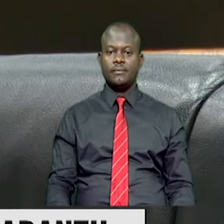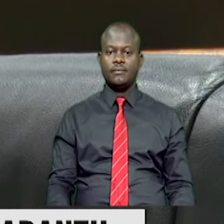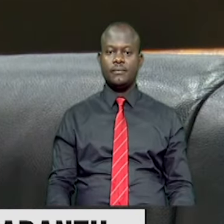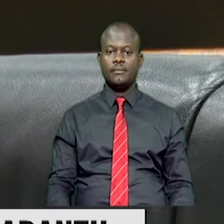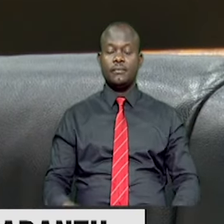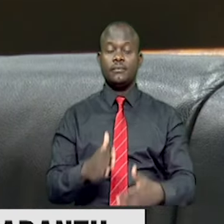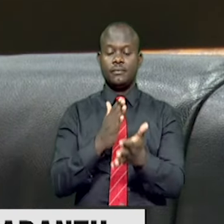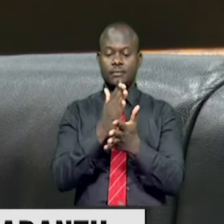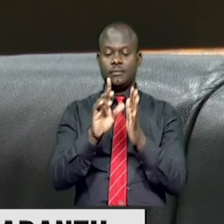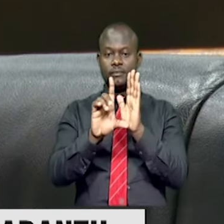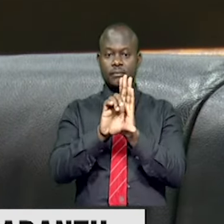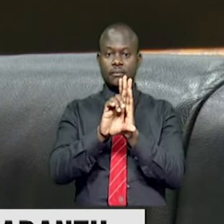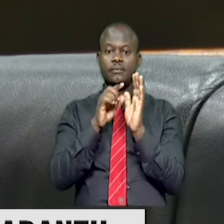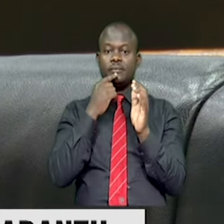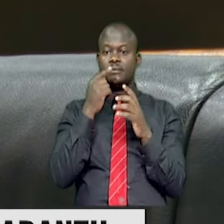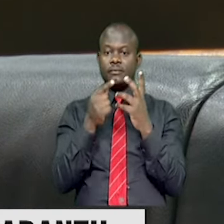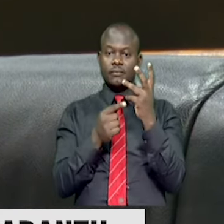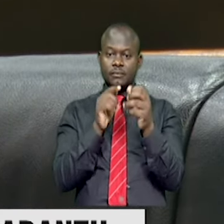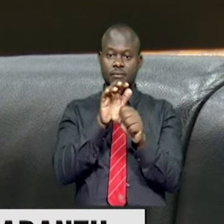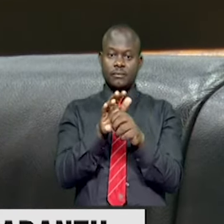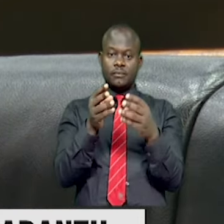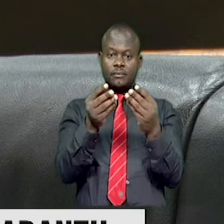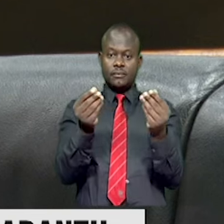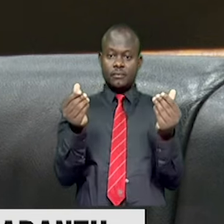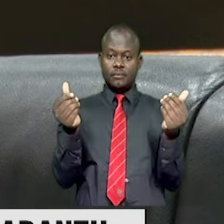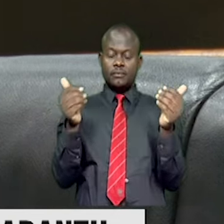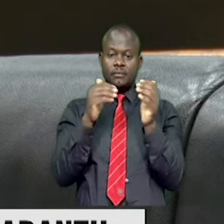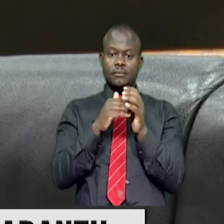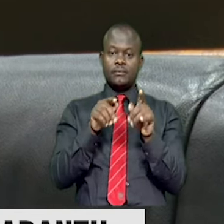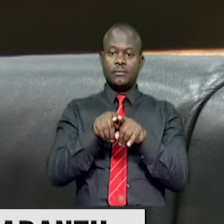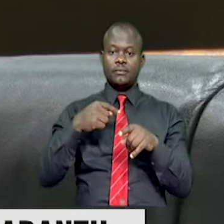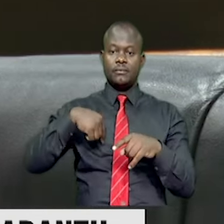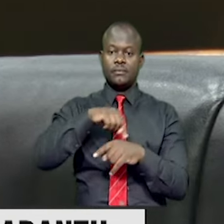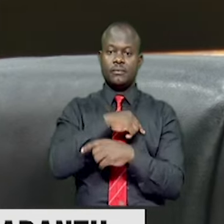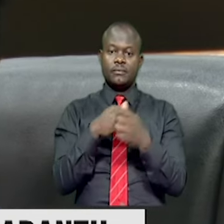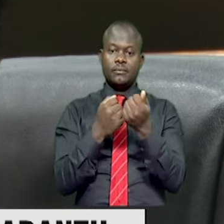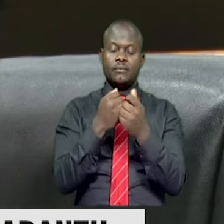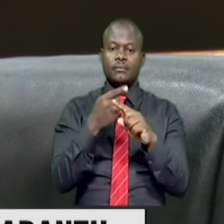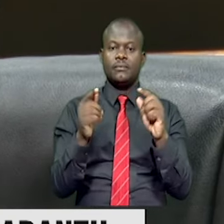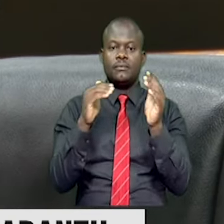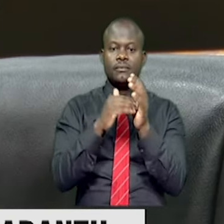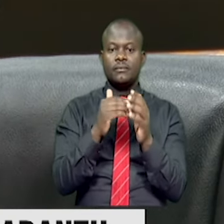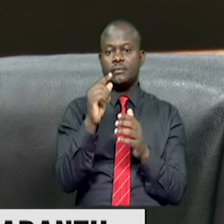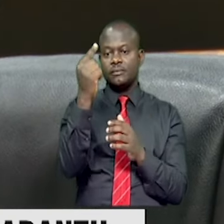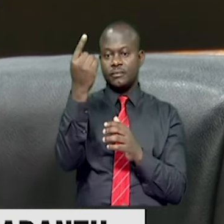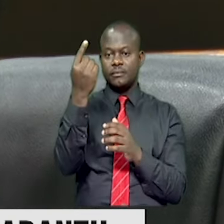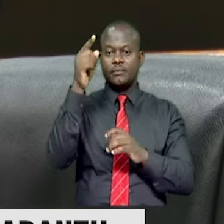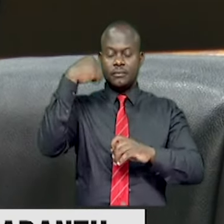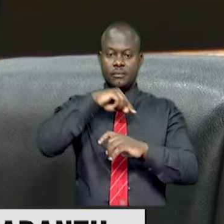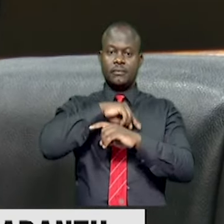Rwose iri tegeko hari byinshi ririho rikemura, nanjye nshyigikiye, ariko hari kimwe